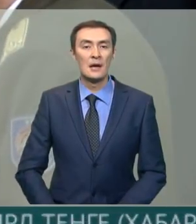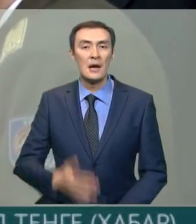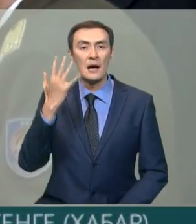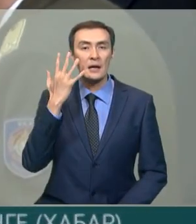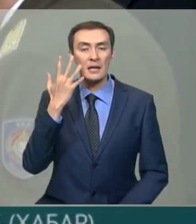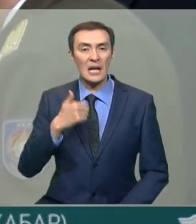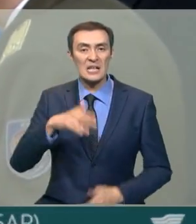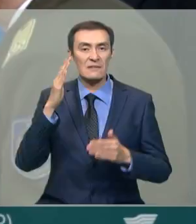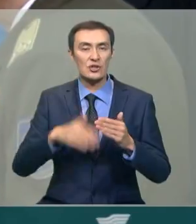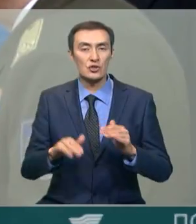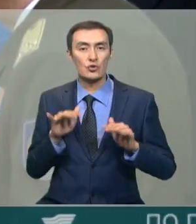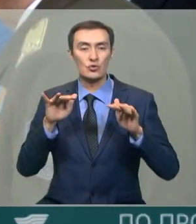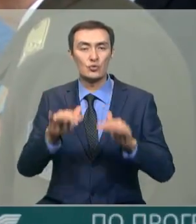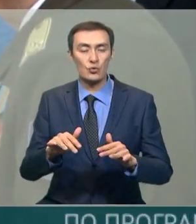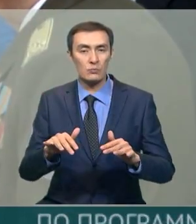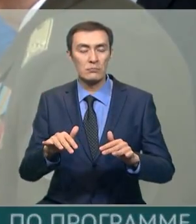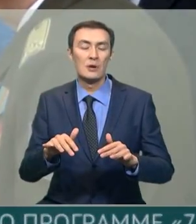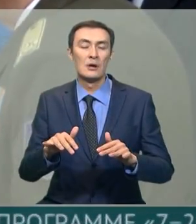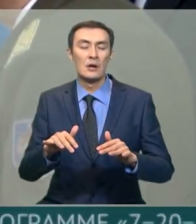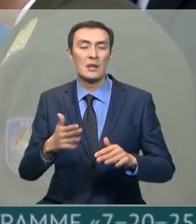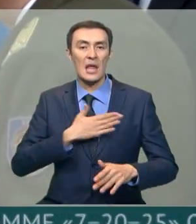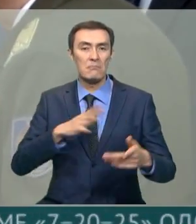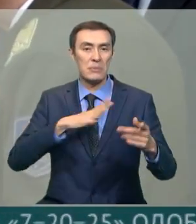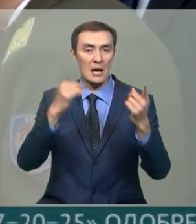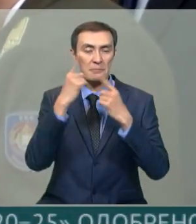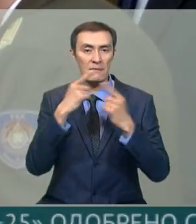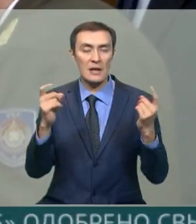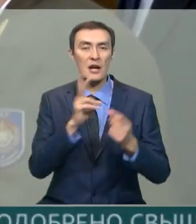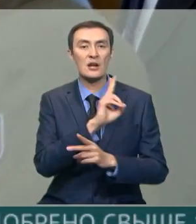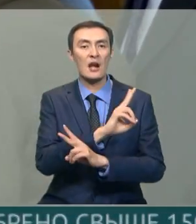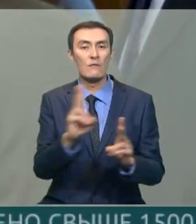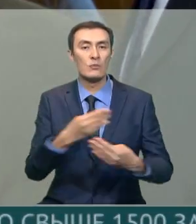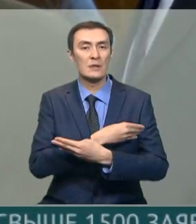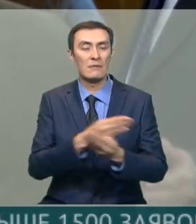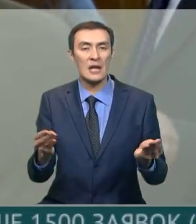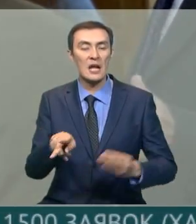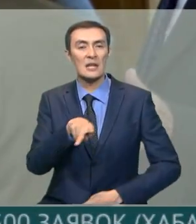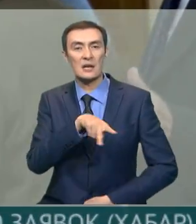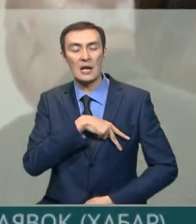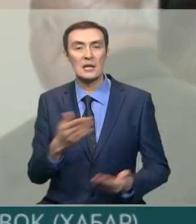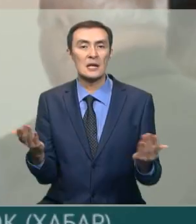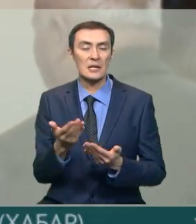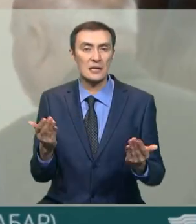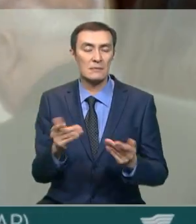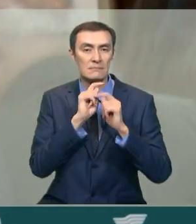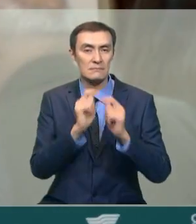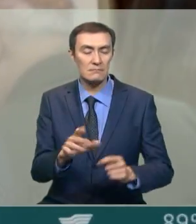завершился штурм, нам объявили, кто награжден, какими наградами.